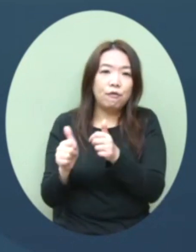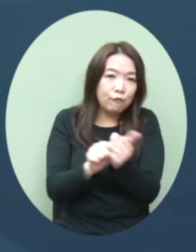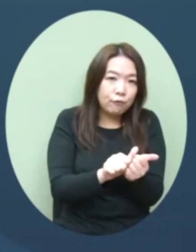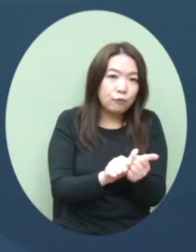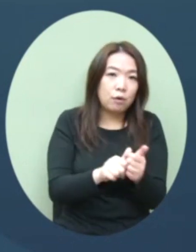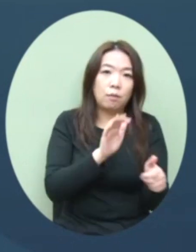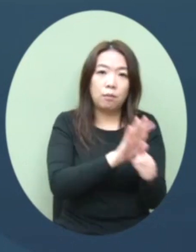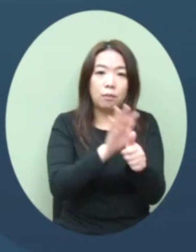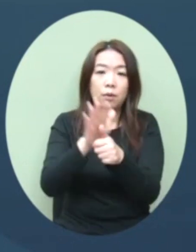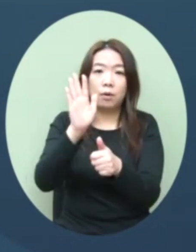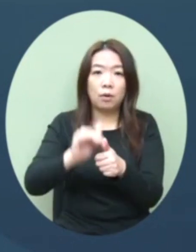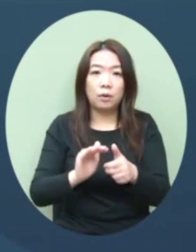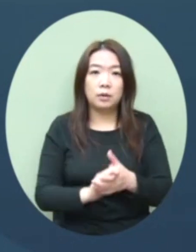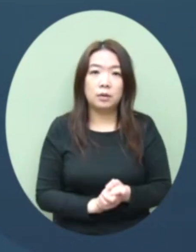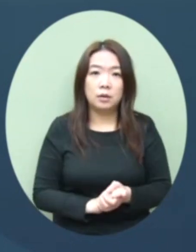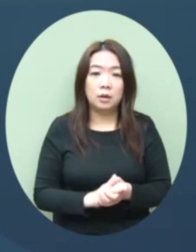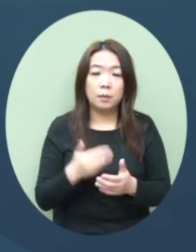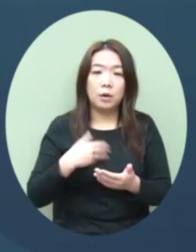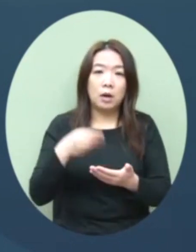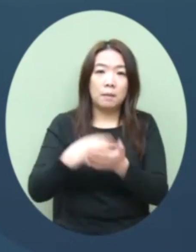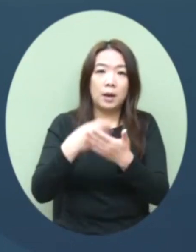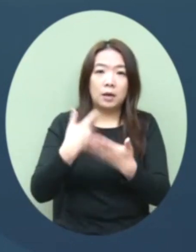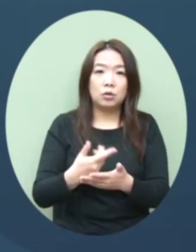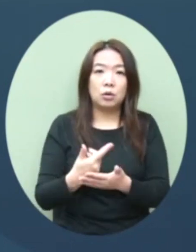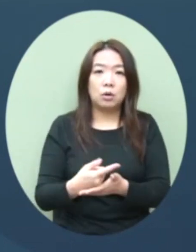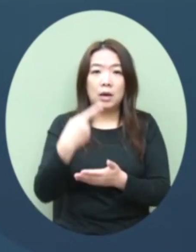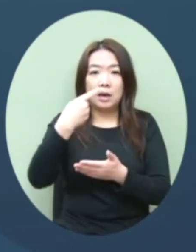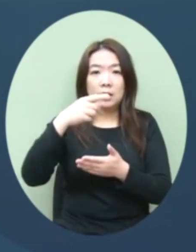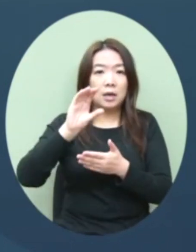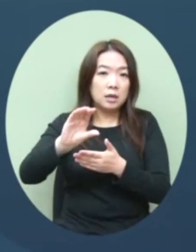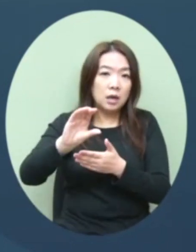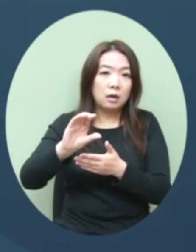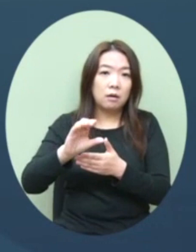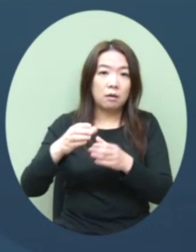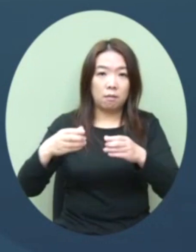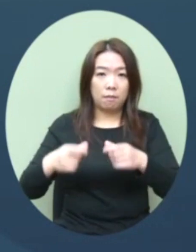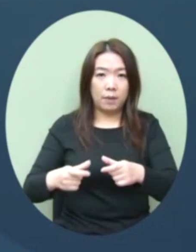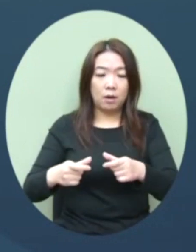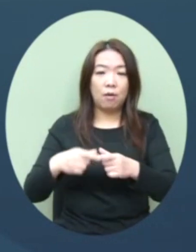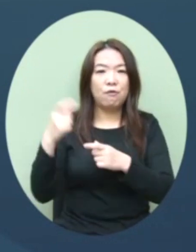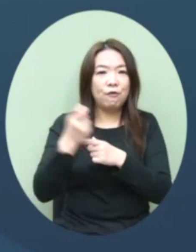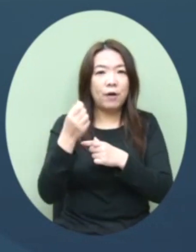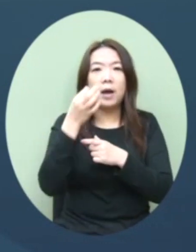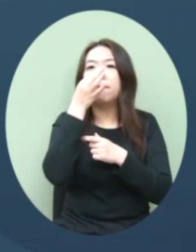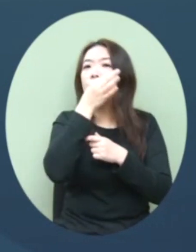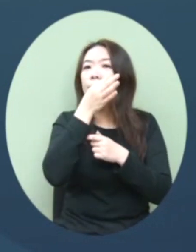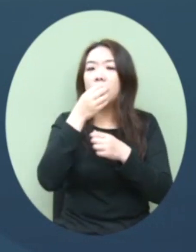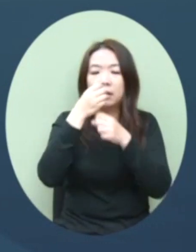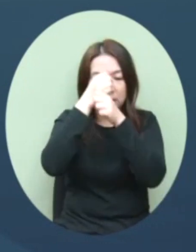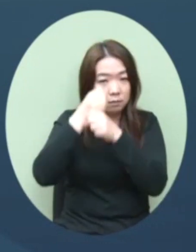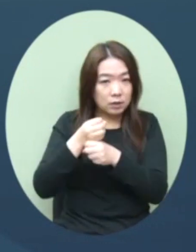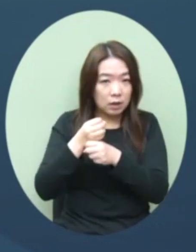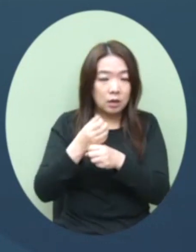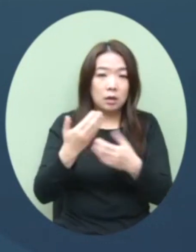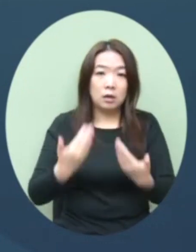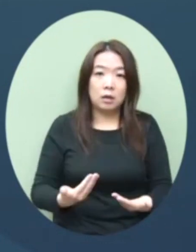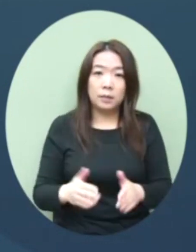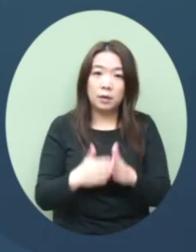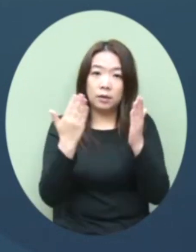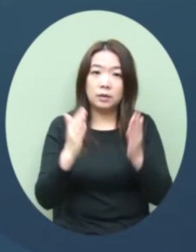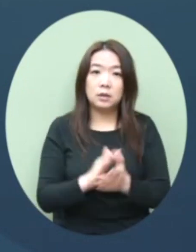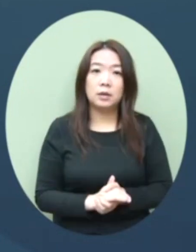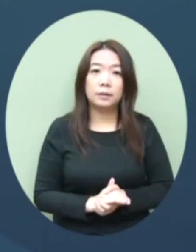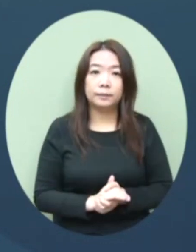功能所以我們已經買了一億份這些快速抗原的檢測也會從今天開始